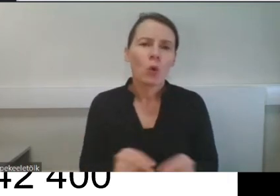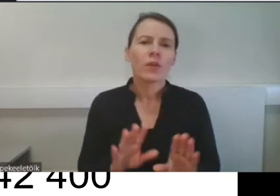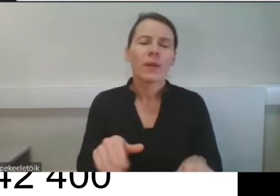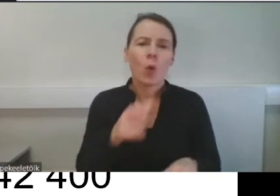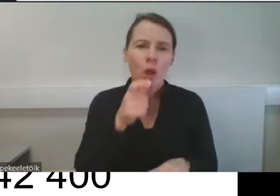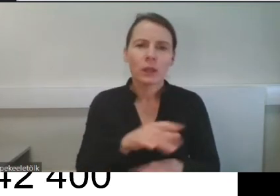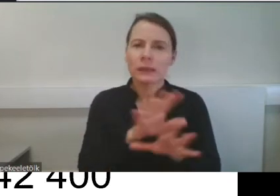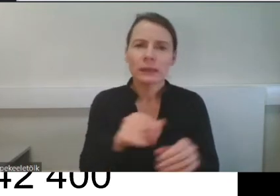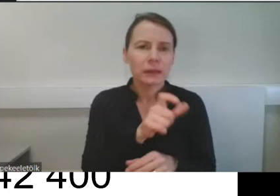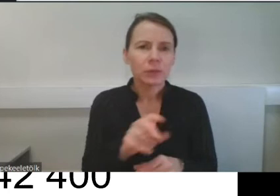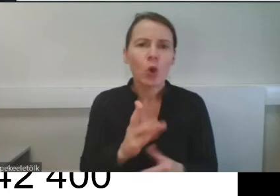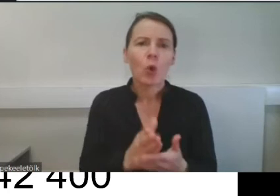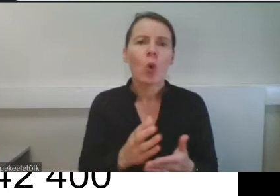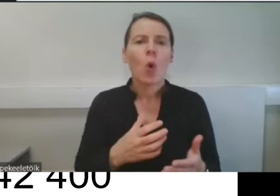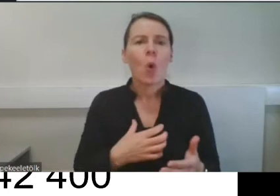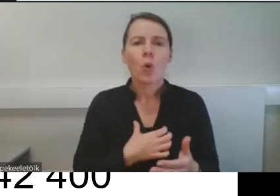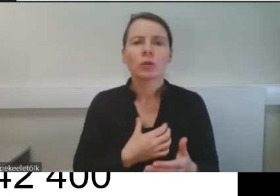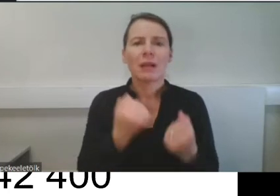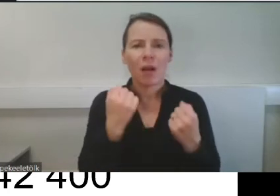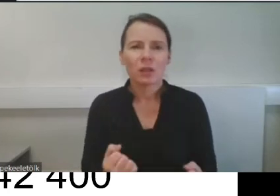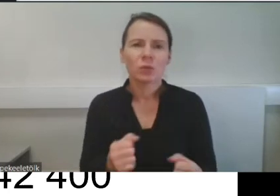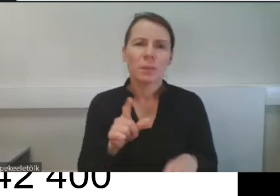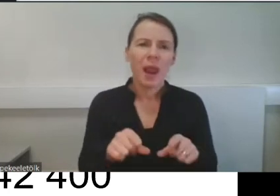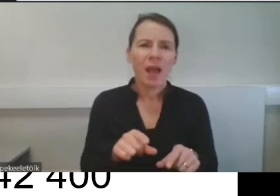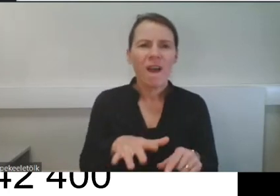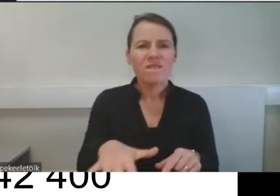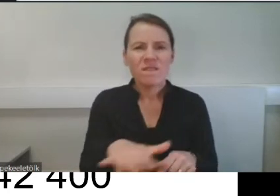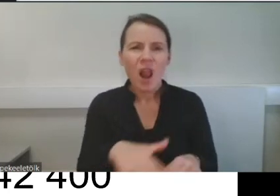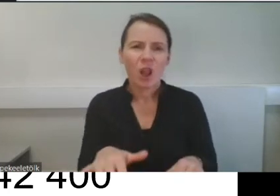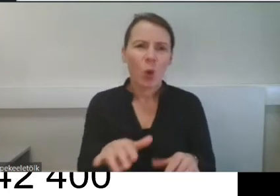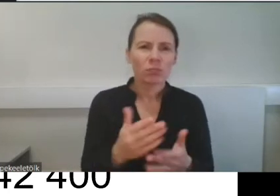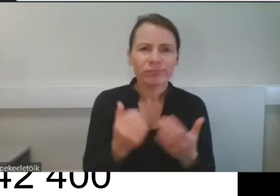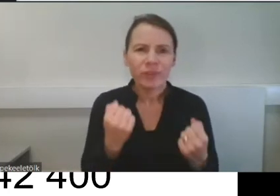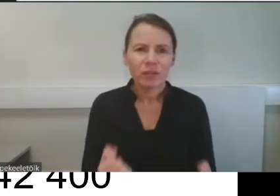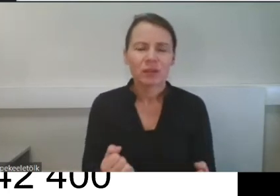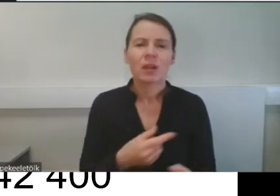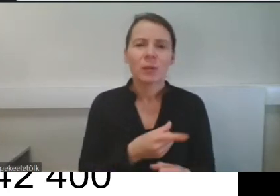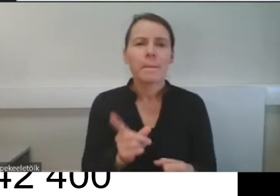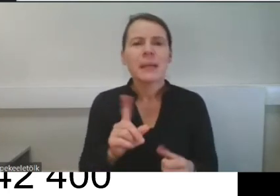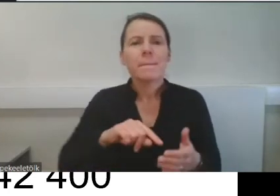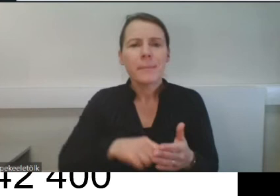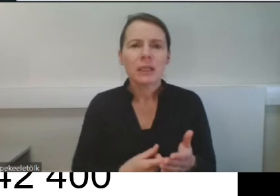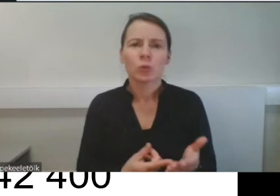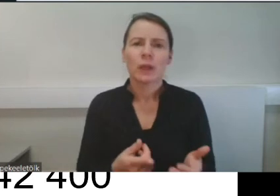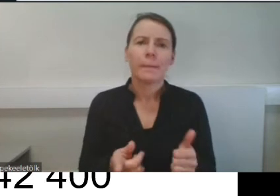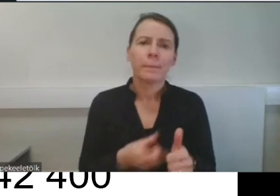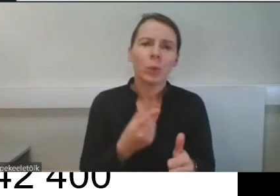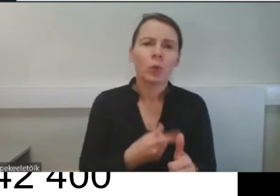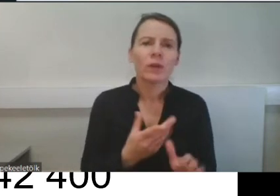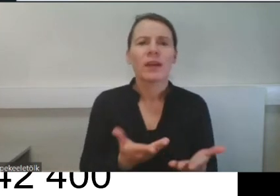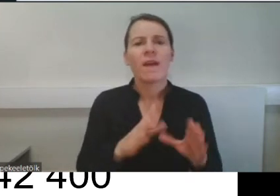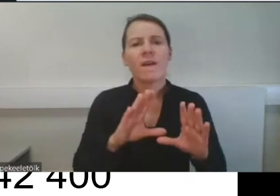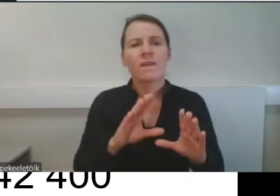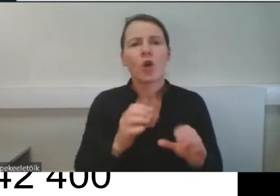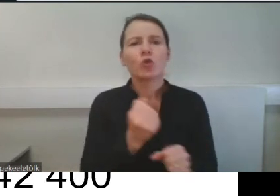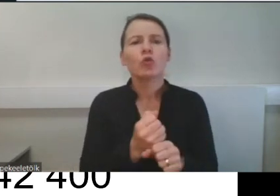me nagu saame ka aru, miks see arv võib-olla nii suur on võrreldes ametliku puudega inimestega ja